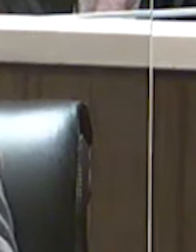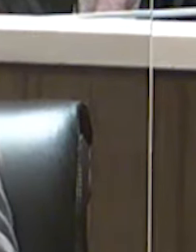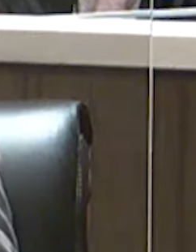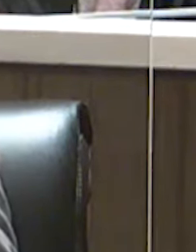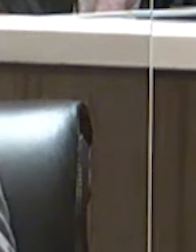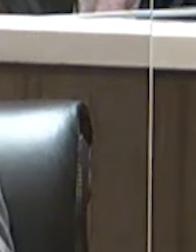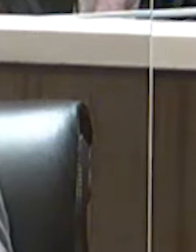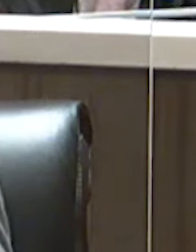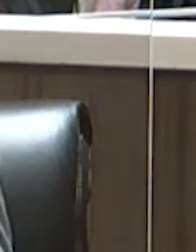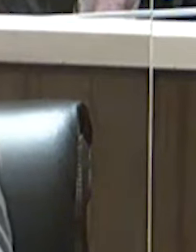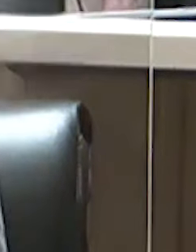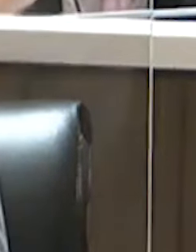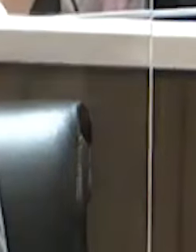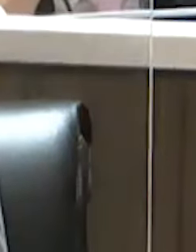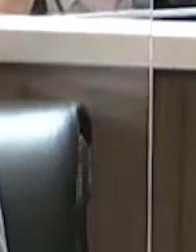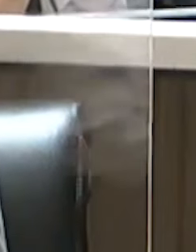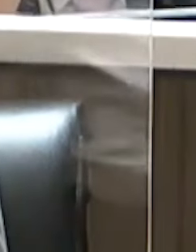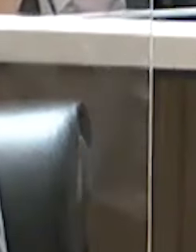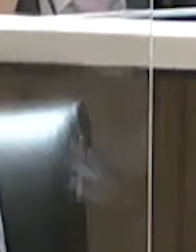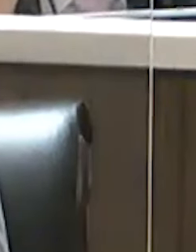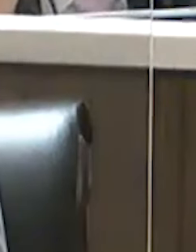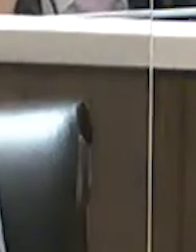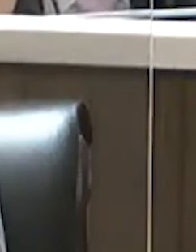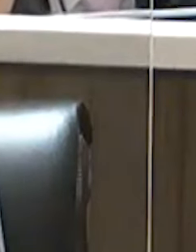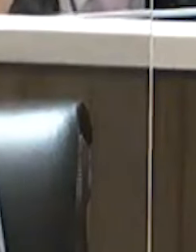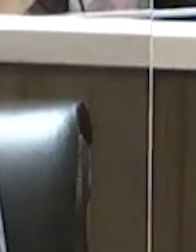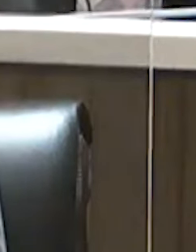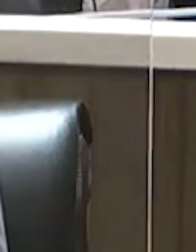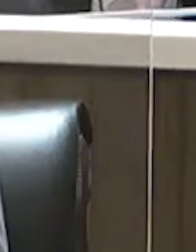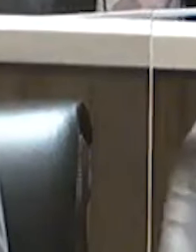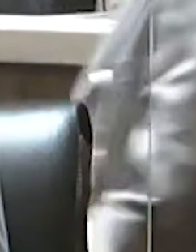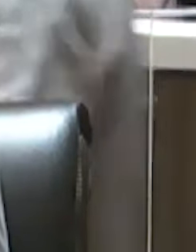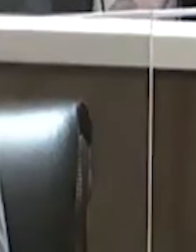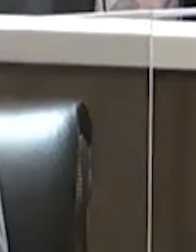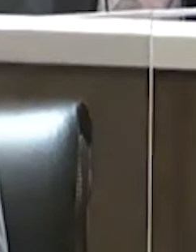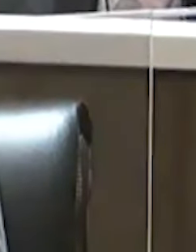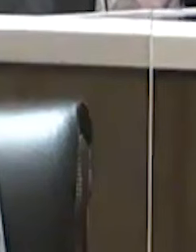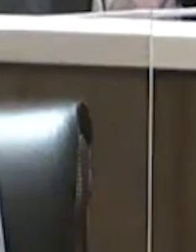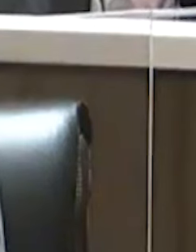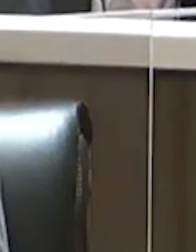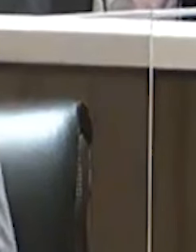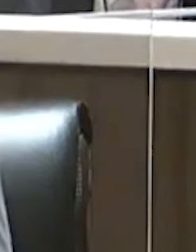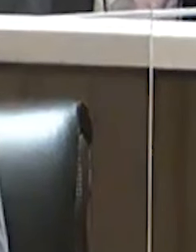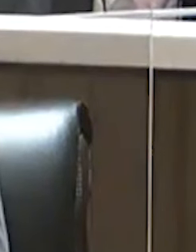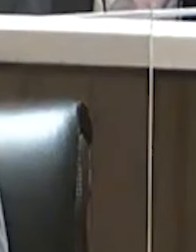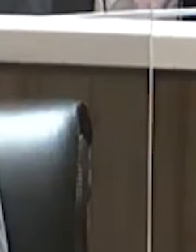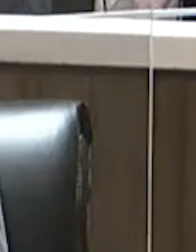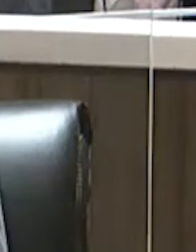ามบินปัตตานีที่พี่น้องส่วนใหญ่ในภาคใต้เวลาเรียนหนังสือก็จะ